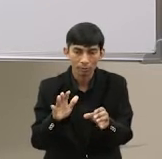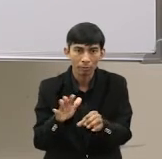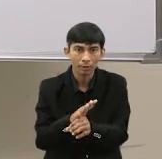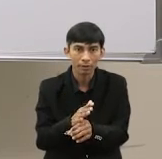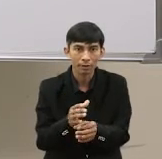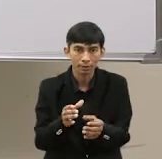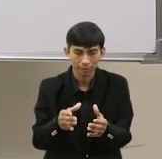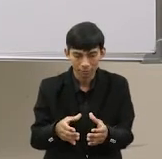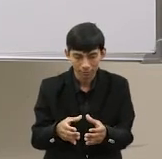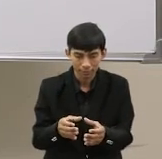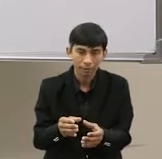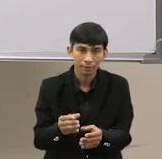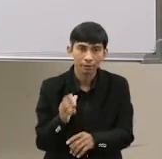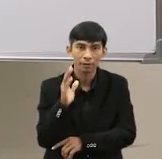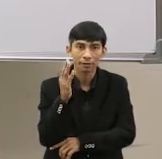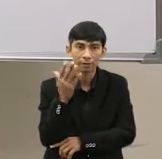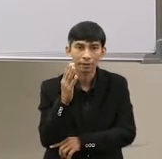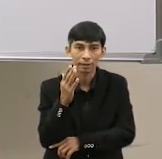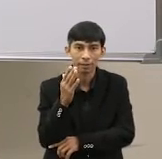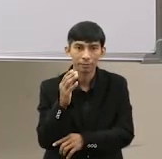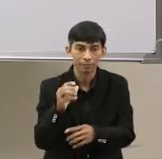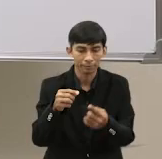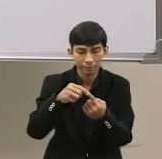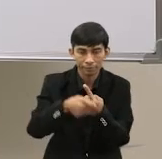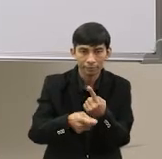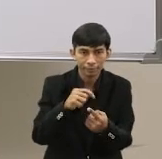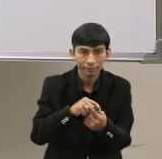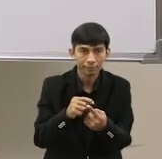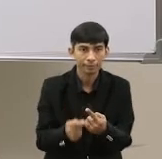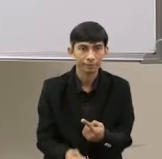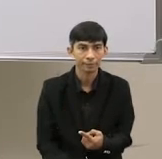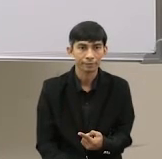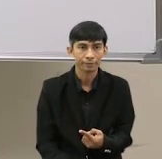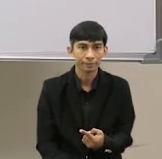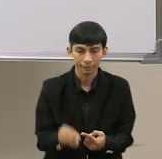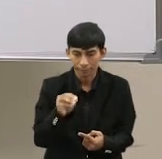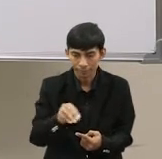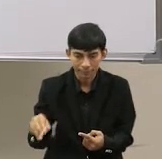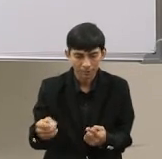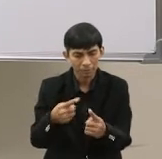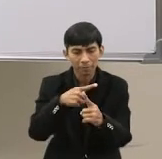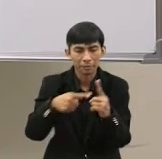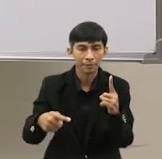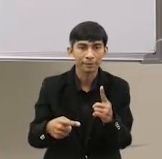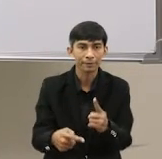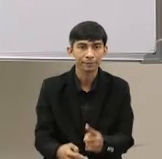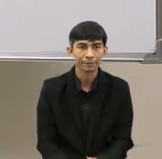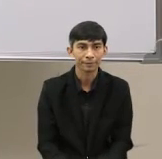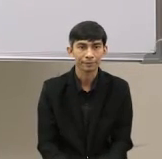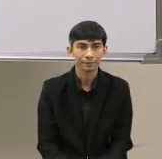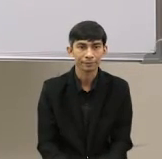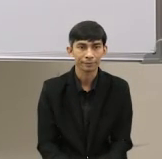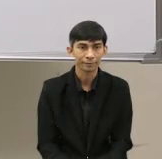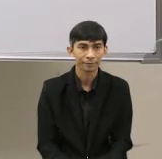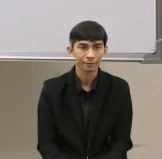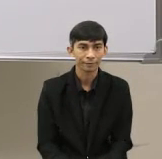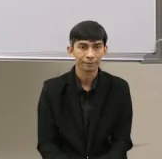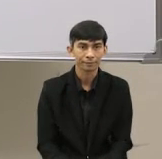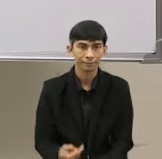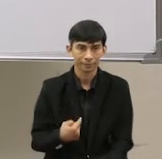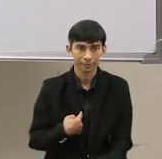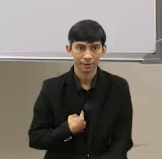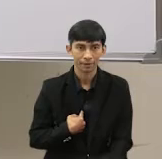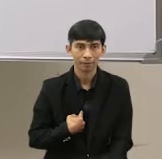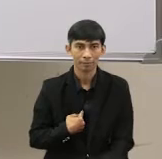đam chê con đại đam đam chê mà cần nạp đấy chắc mà con đam đam chê ưu tiên ho tha nhóm miền đam